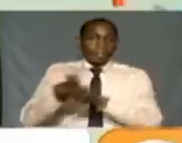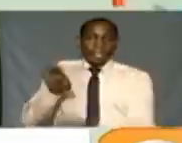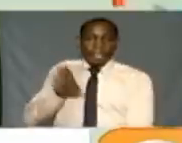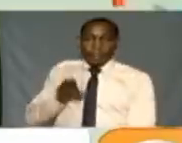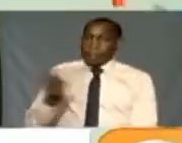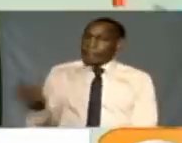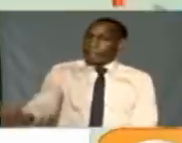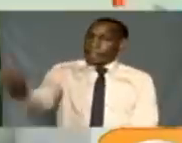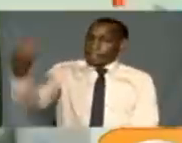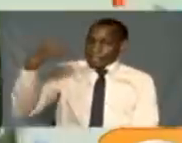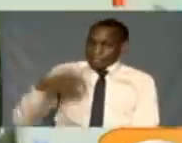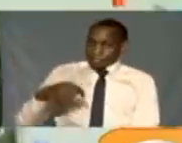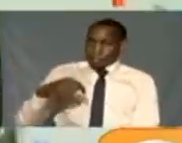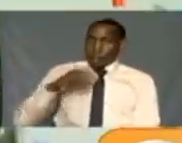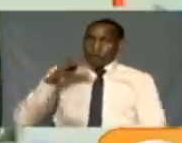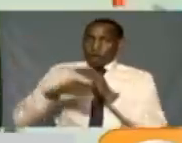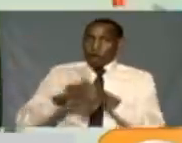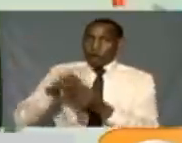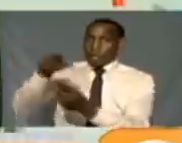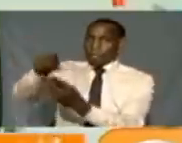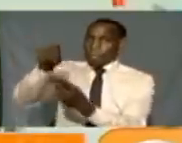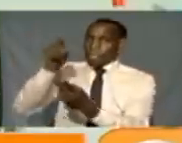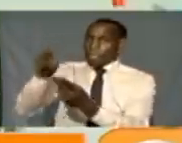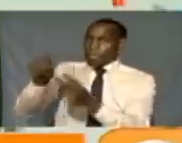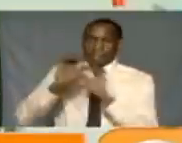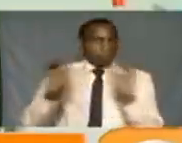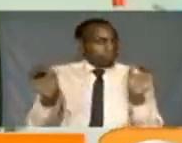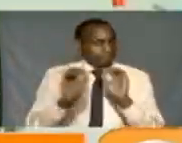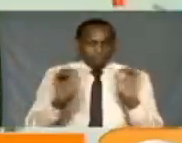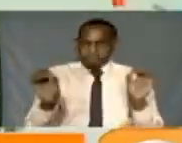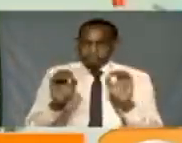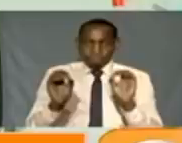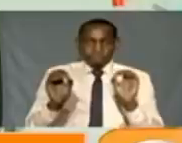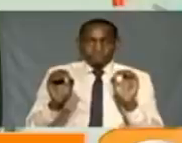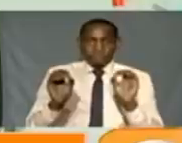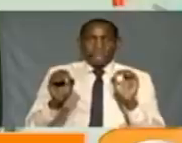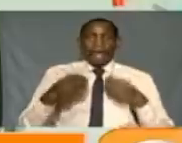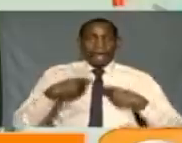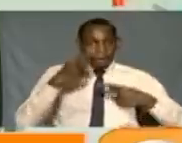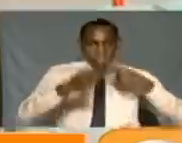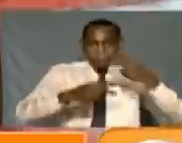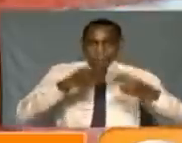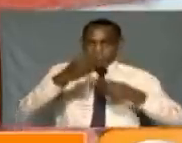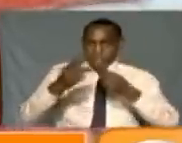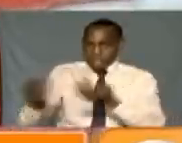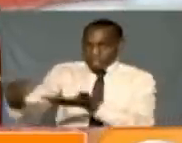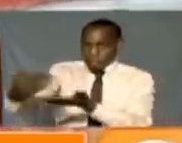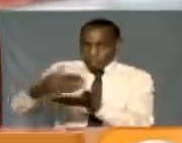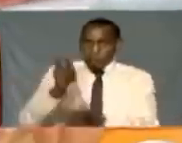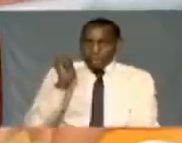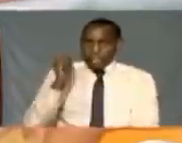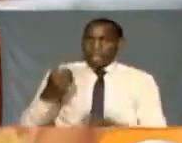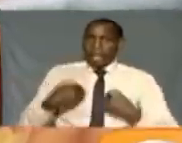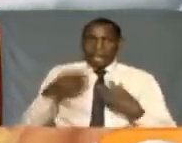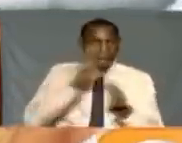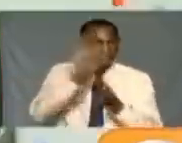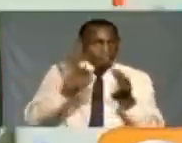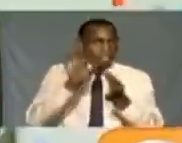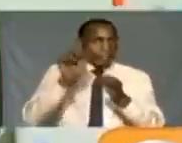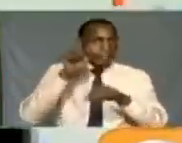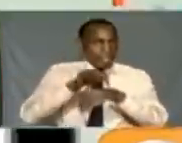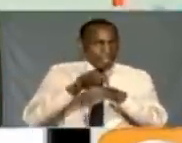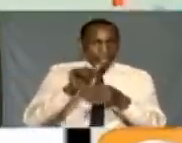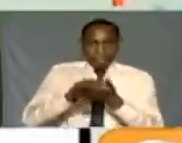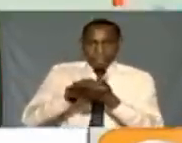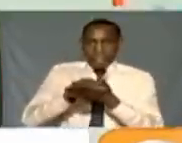sio hawa wanachukuliwa wote kwamba tunaenda tunaanza ile process ya kuharvest mayai. Kuna ule wakati kwamba wamekaribiana